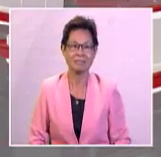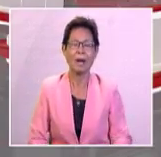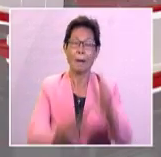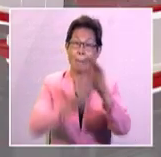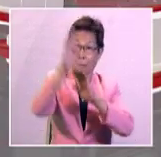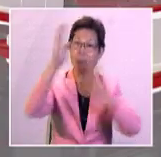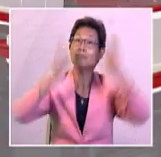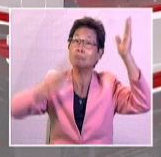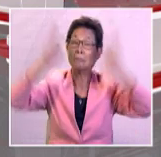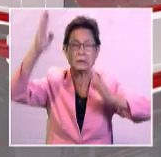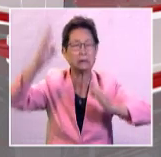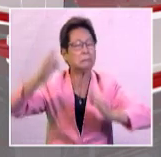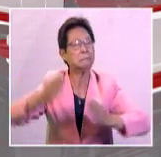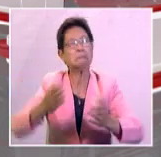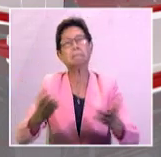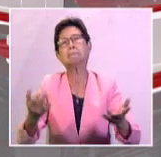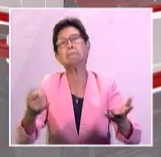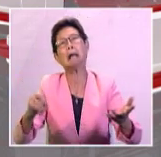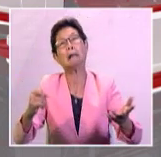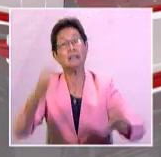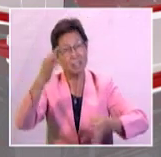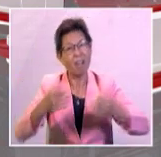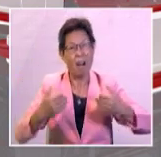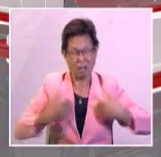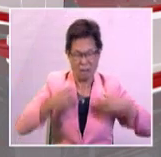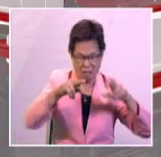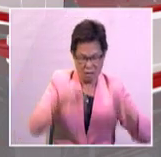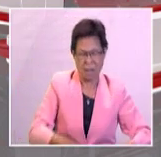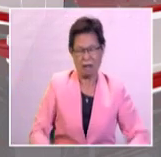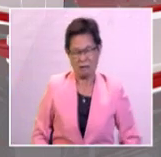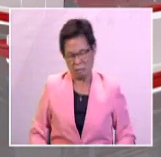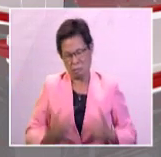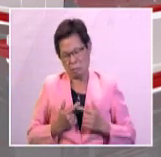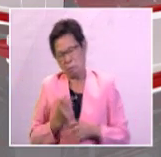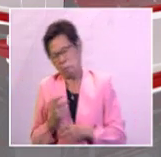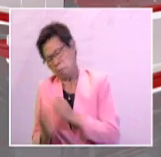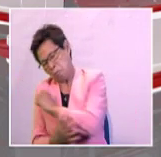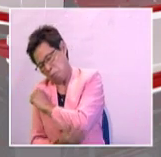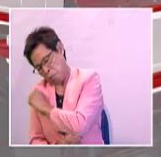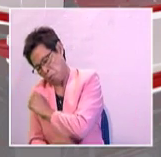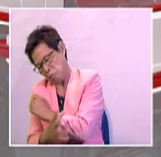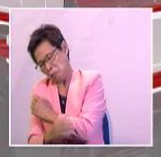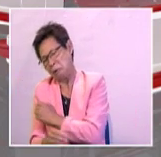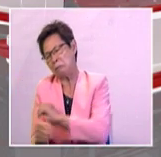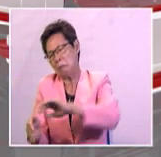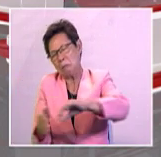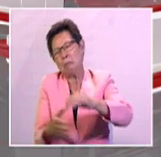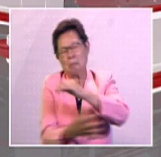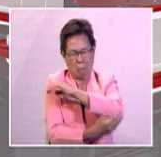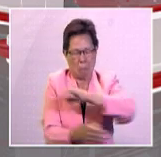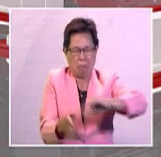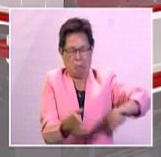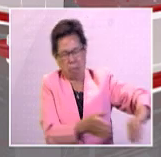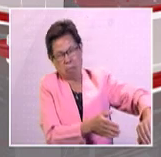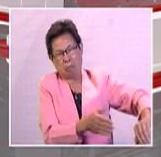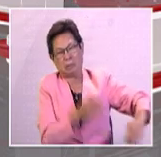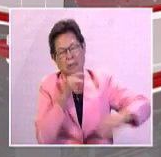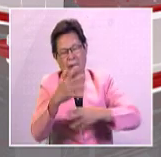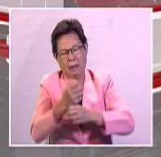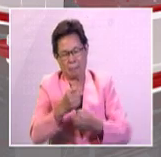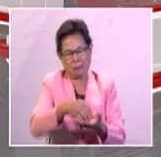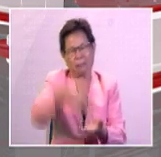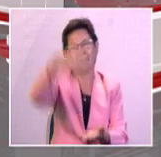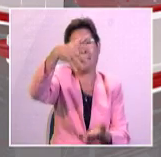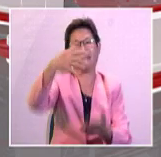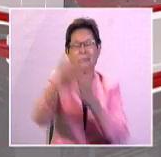Pembangunan negara tidak akan bermakna jika terdapat rakyat yang masih hidup dalam kesusahan dan terpinggir daripada limpahan kemakmuran